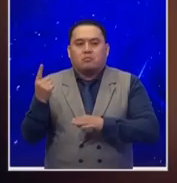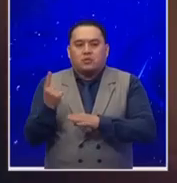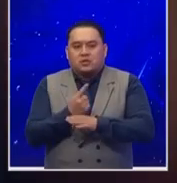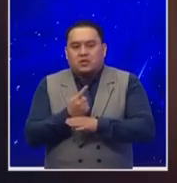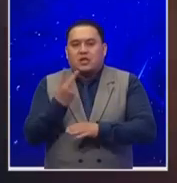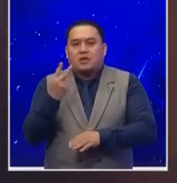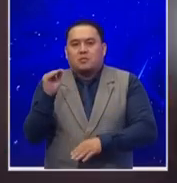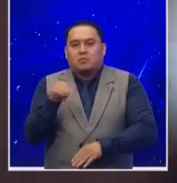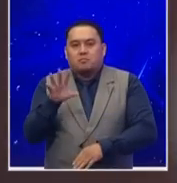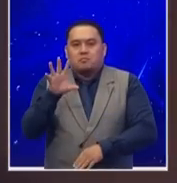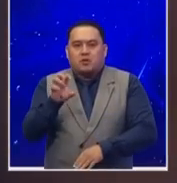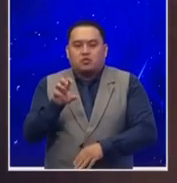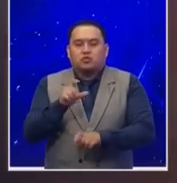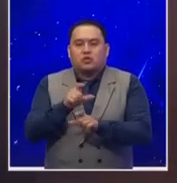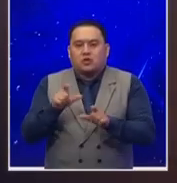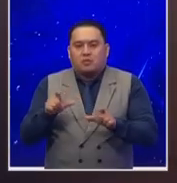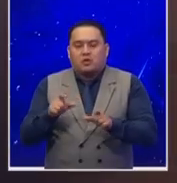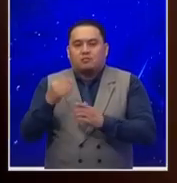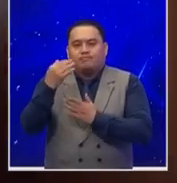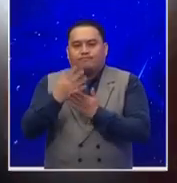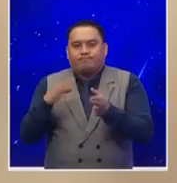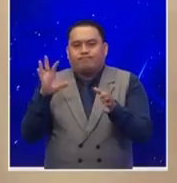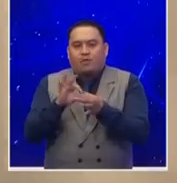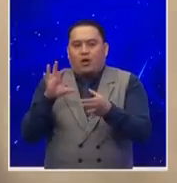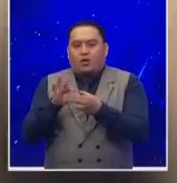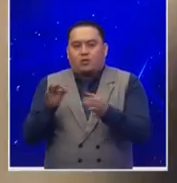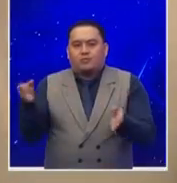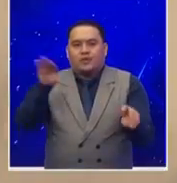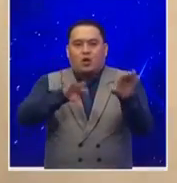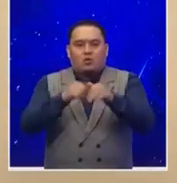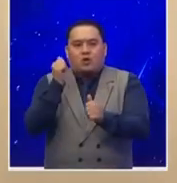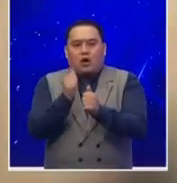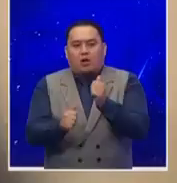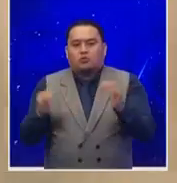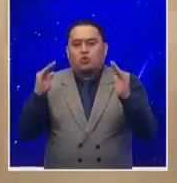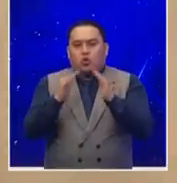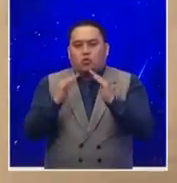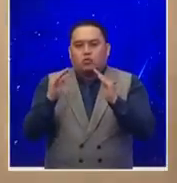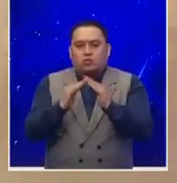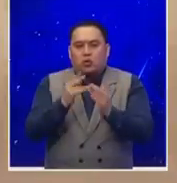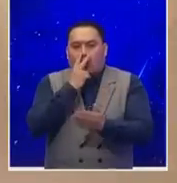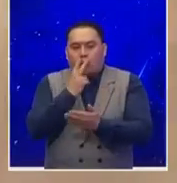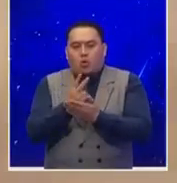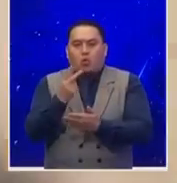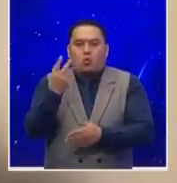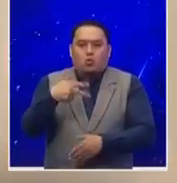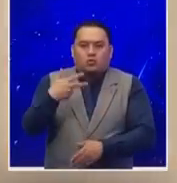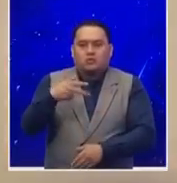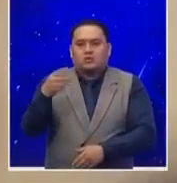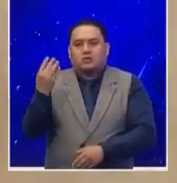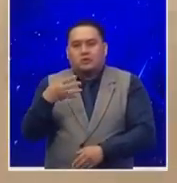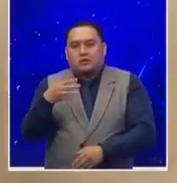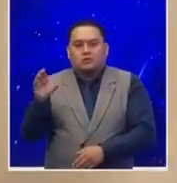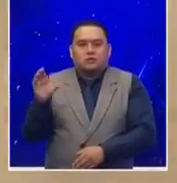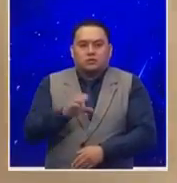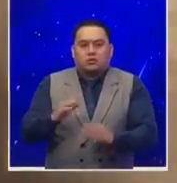небәрі 2500-ге жоқ оқырманы болыпты. Кейіннен тауға көшіп, күнделікті мал жайын таспалай бастаған. 30-40 секундтық роликтерде